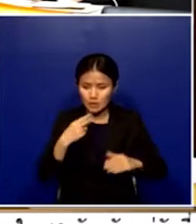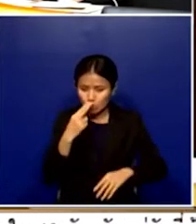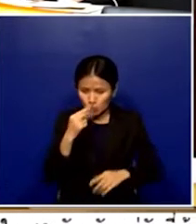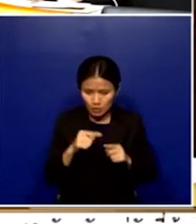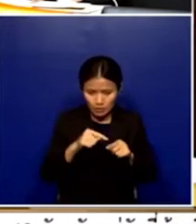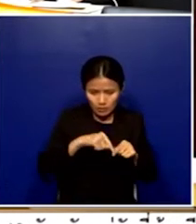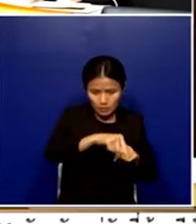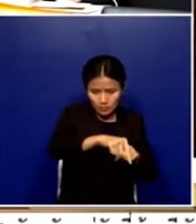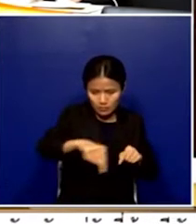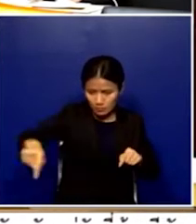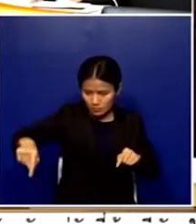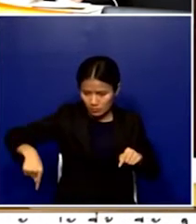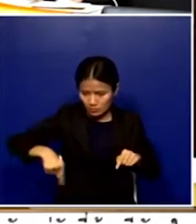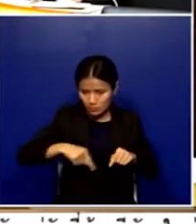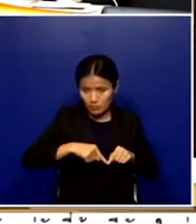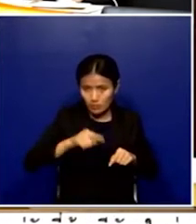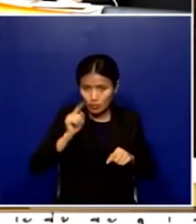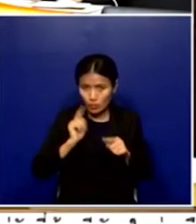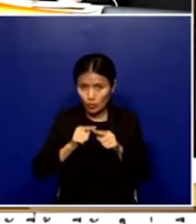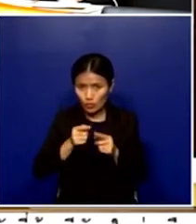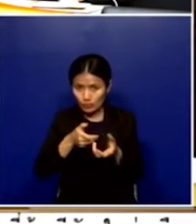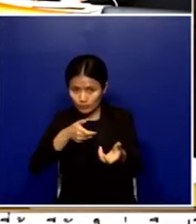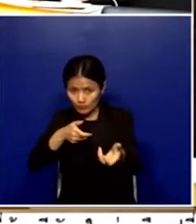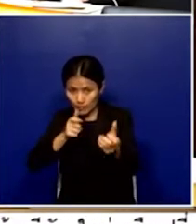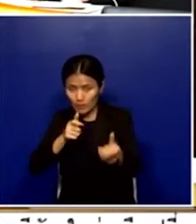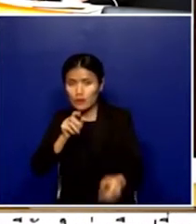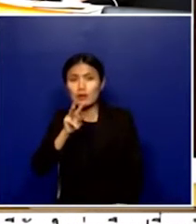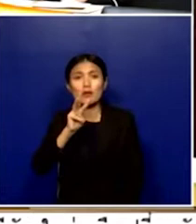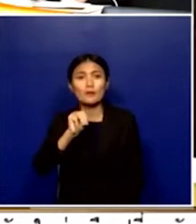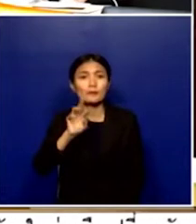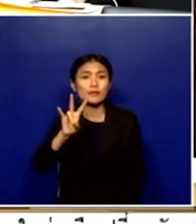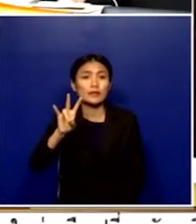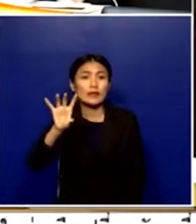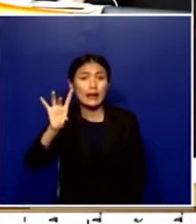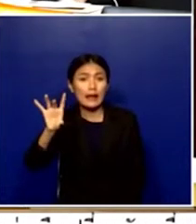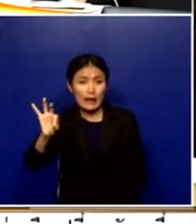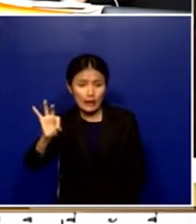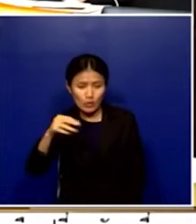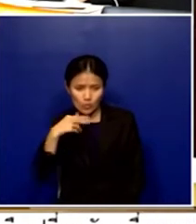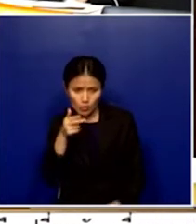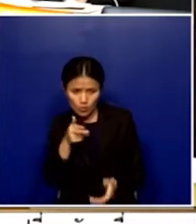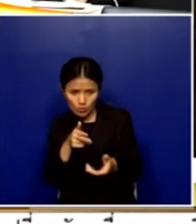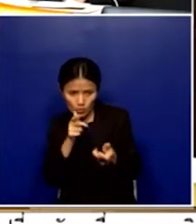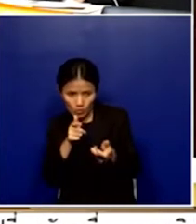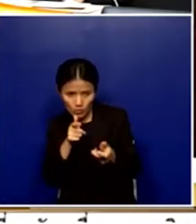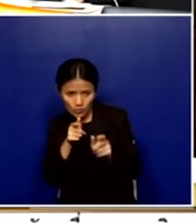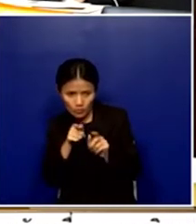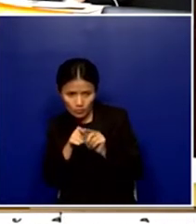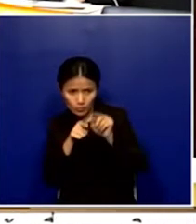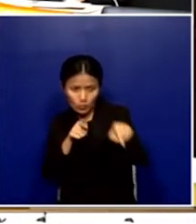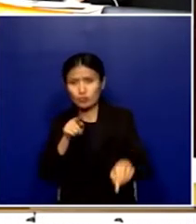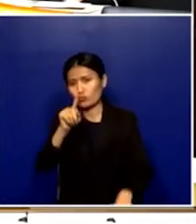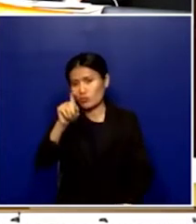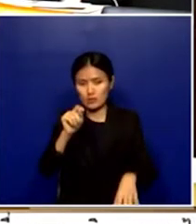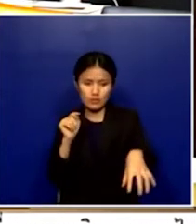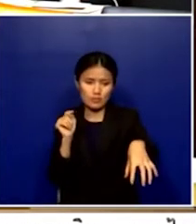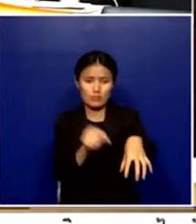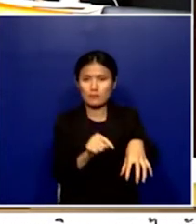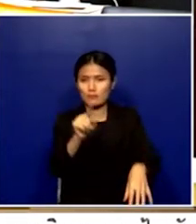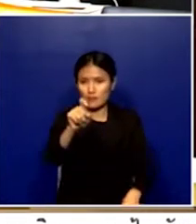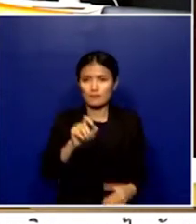M79 ยิไม่ถึงค่ะคนที่รู้ตัววาทำอะไรกตองกลัวตายที่ฉัเข้าใจค่